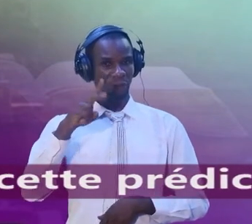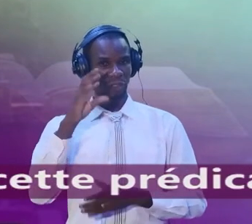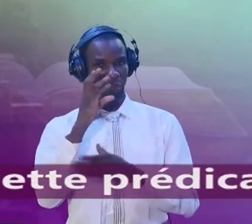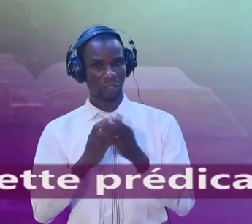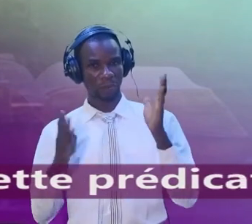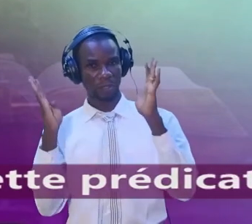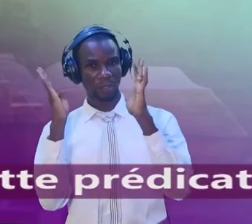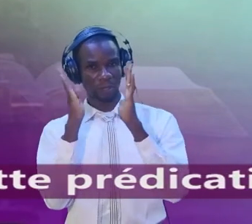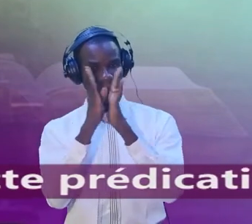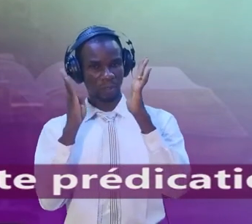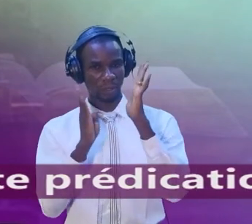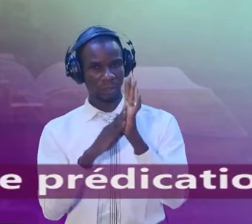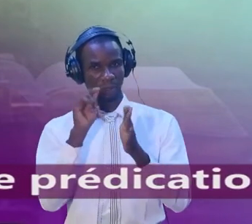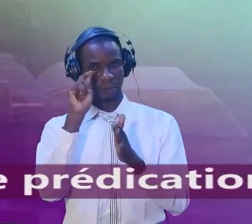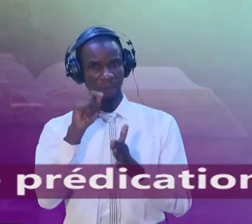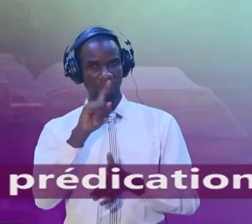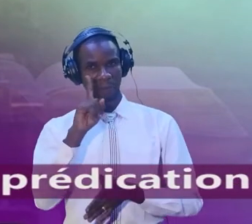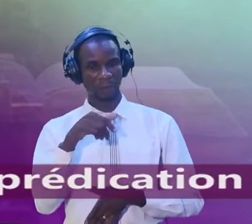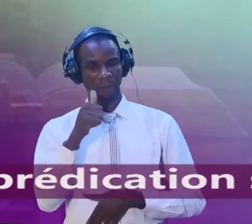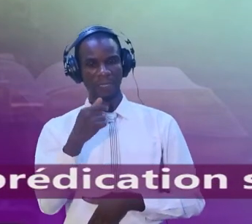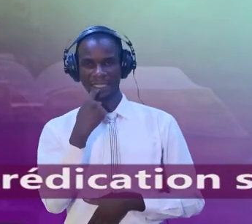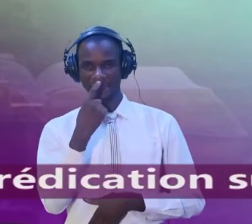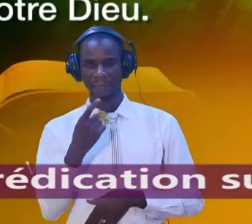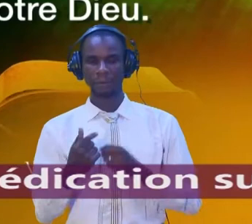Mungu alionya watu wake katika Walawi